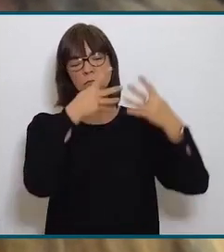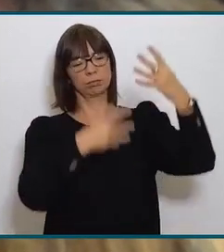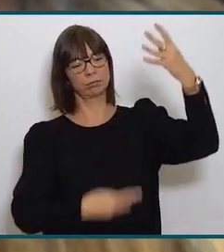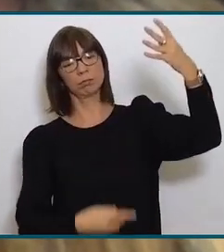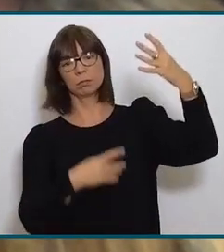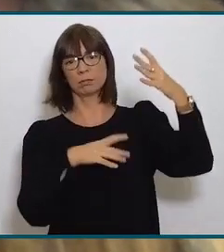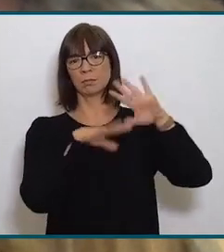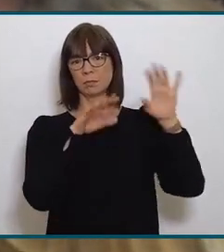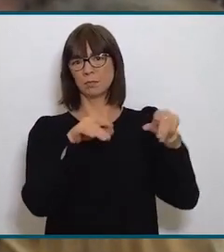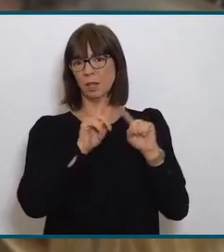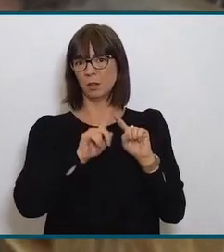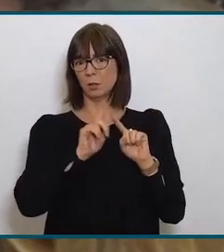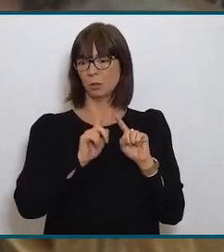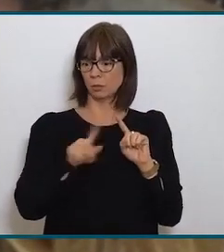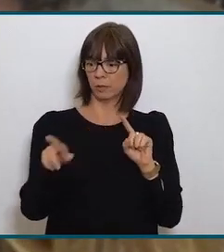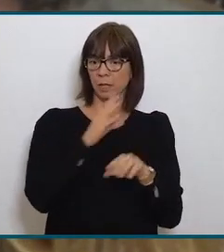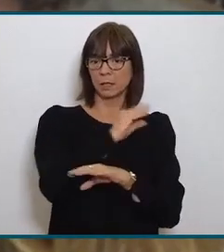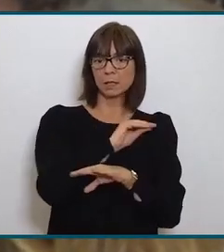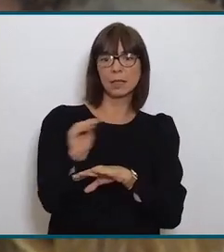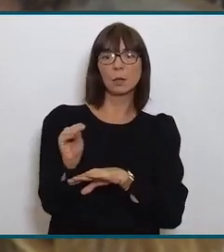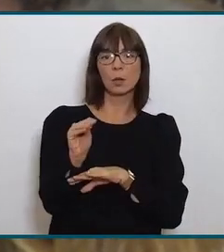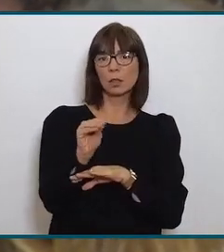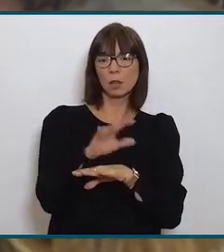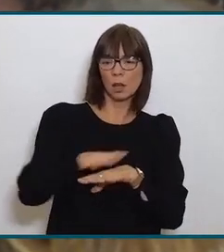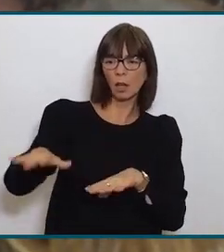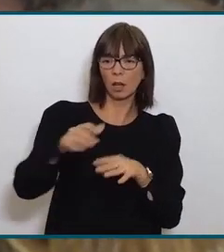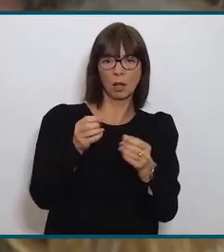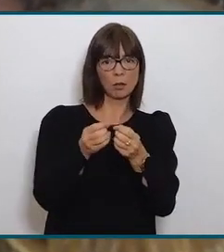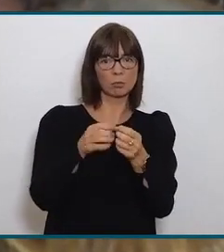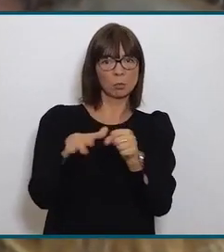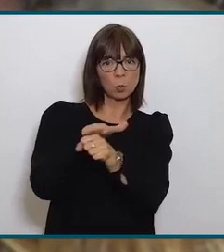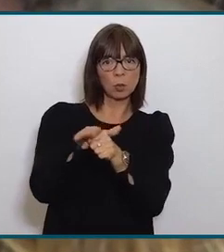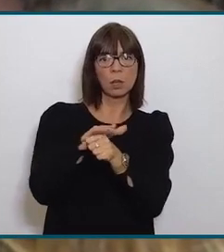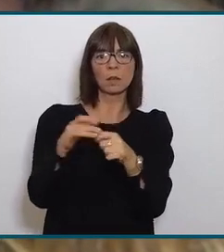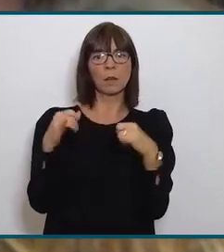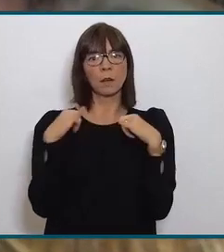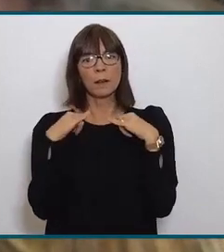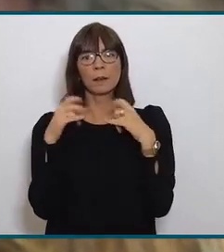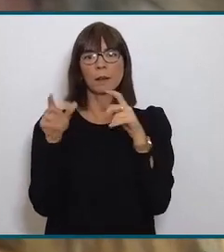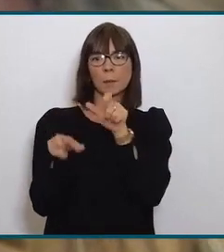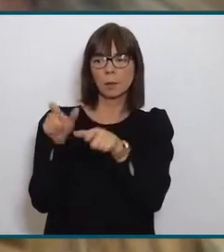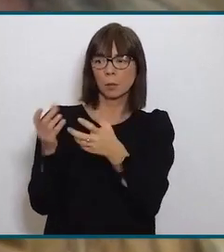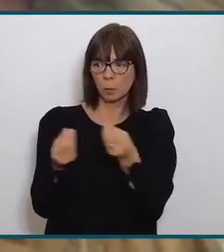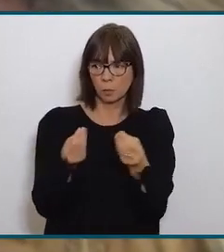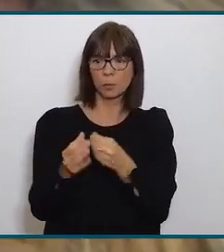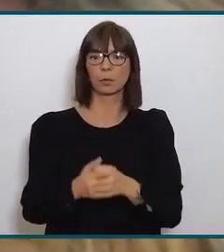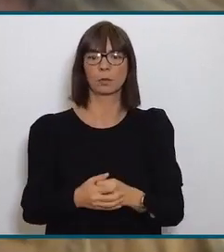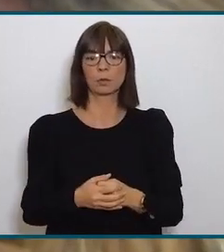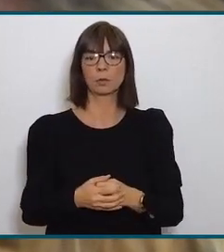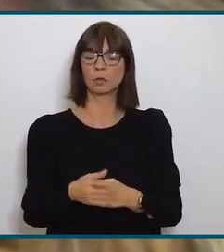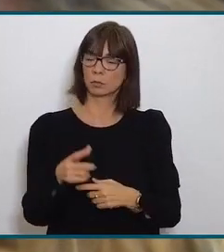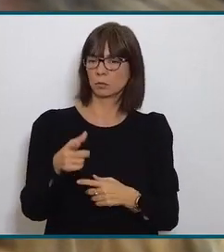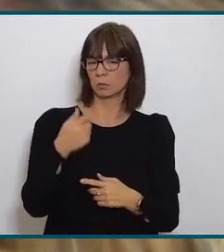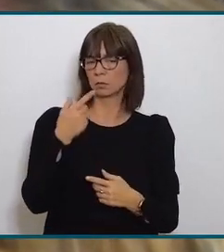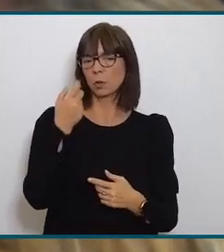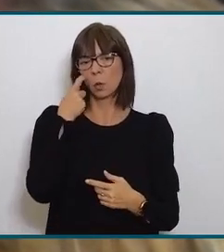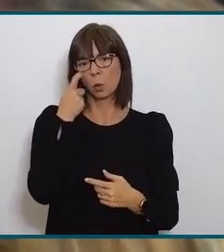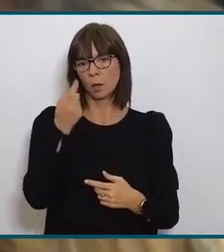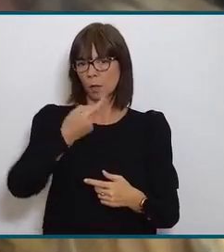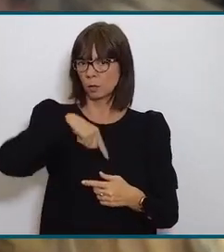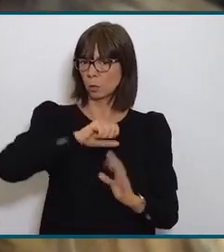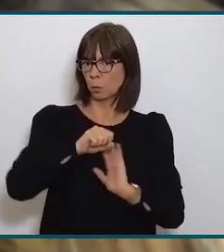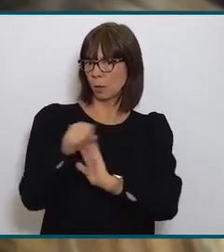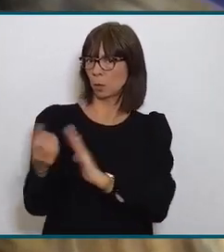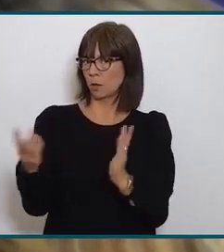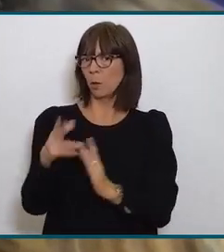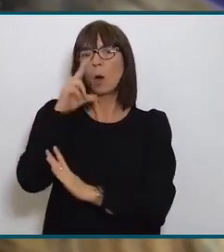ce qui touche de près ou de loin à la sécurité et à la tranquillité de nos concitoyens. Vous l'aurez noté, nous privilégions l'humain, la présence sur le terrain,